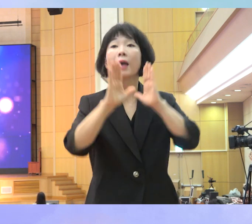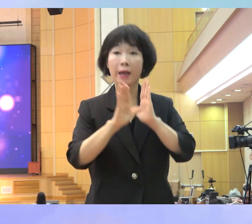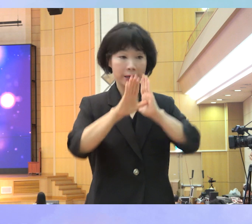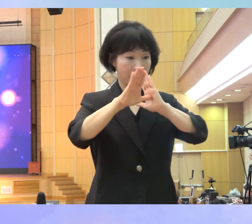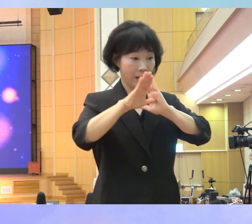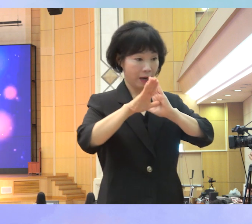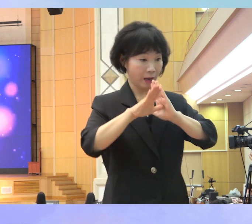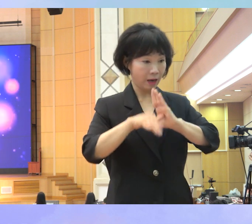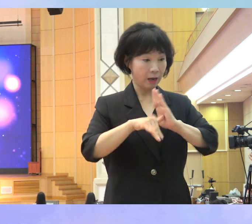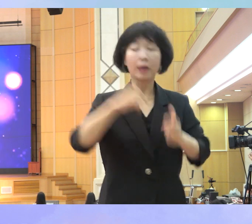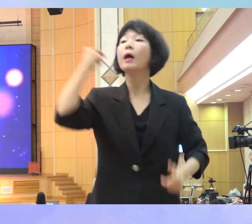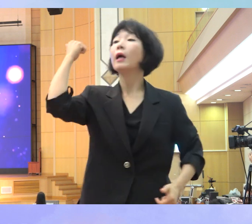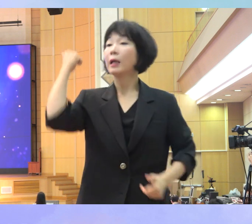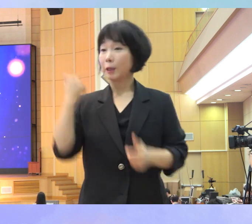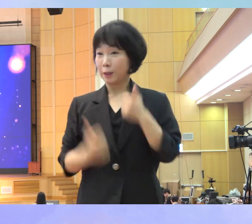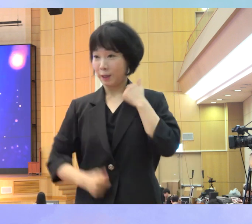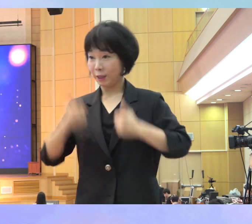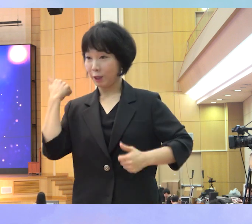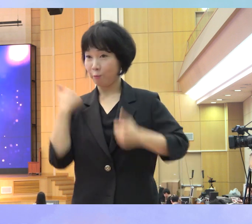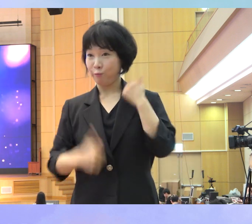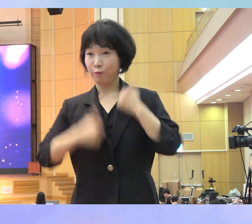생각할 때에